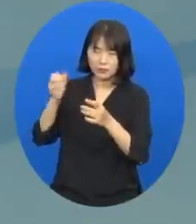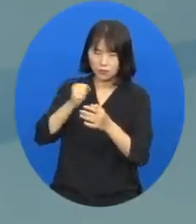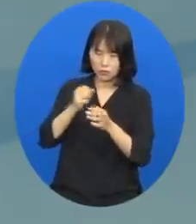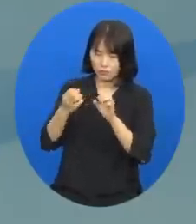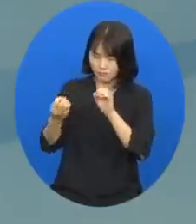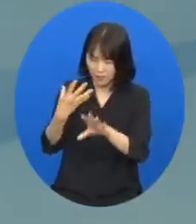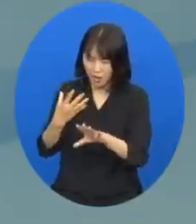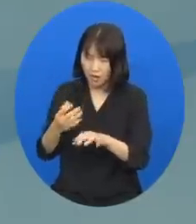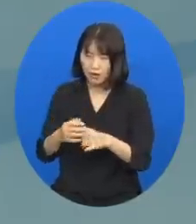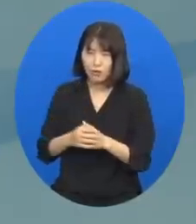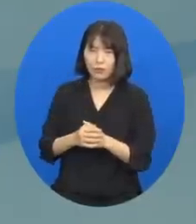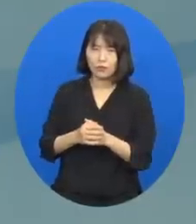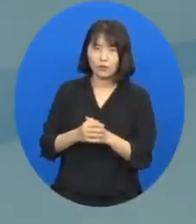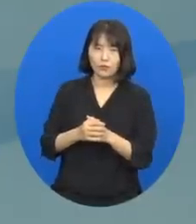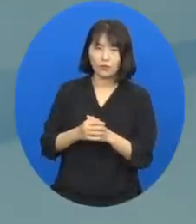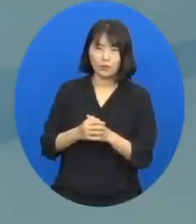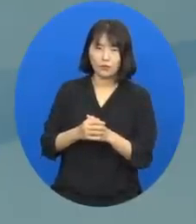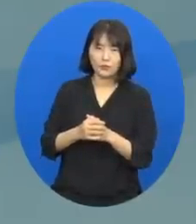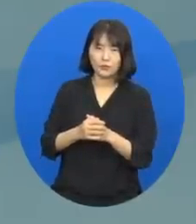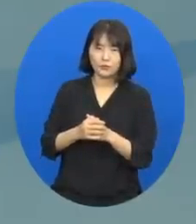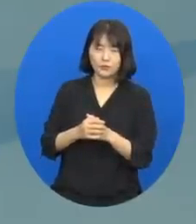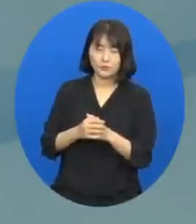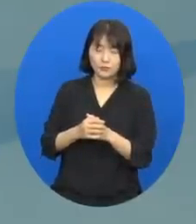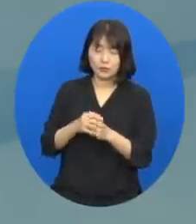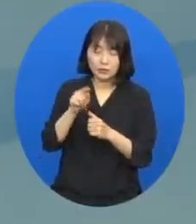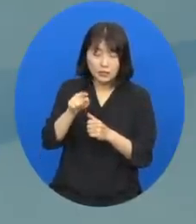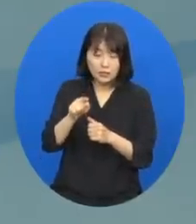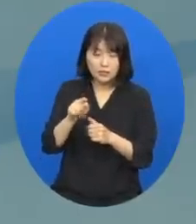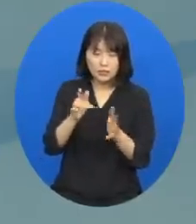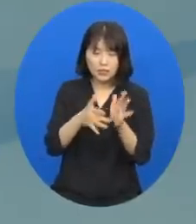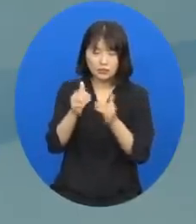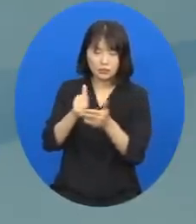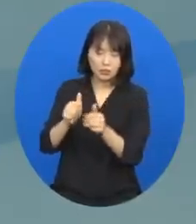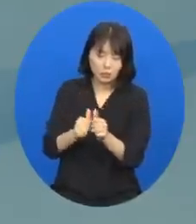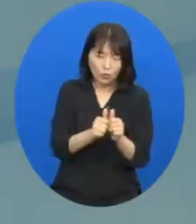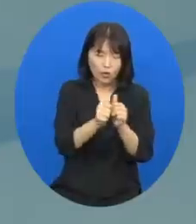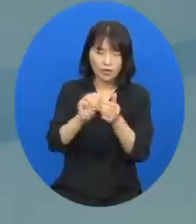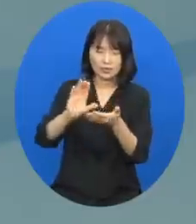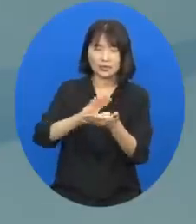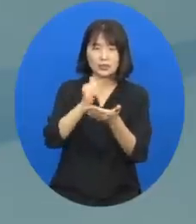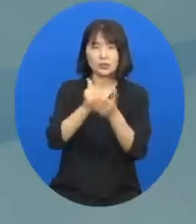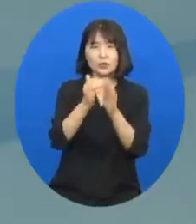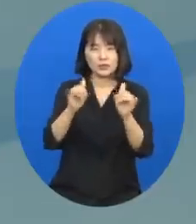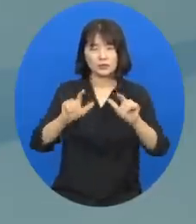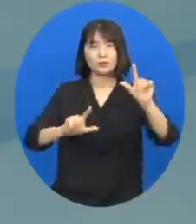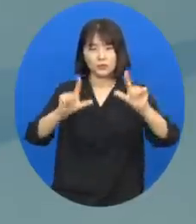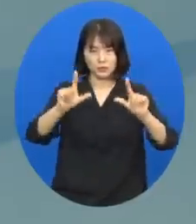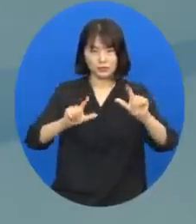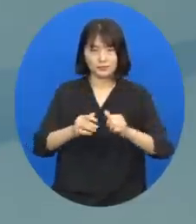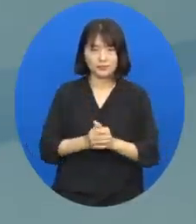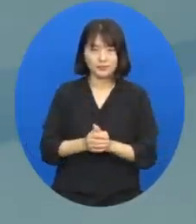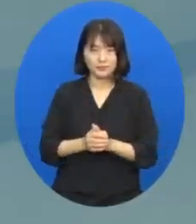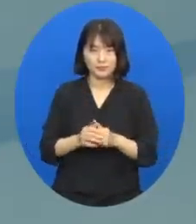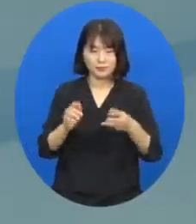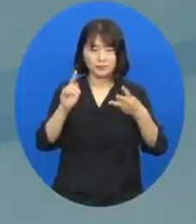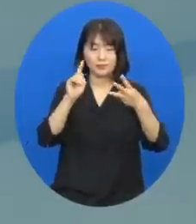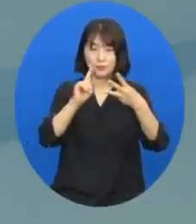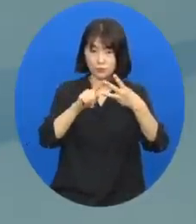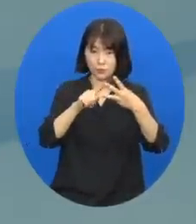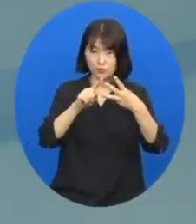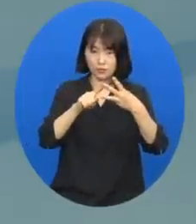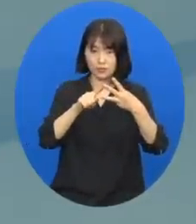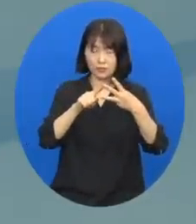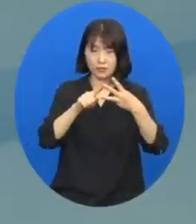순정 않은 것이 예수님 것 동의하는 그리스도인들의 모습인 것입니다 두번째가 있어요 제 두번째 가